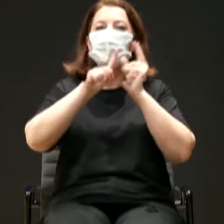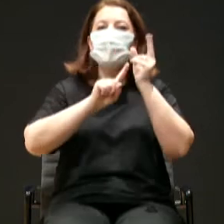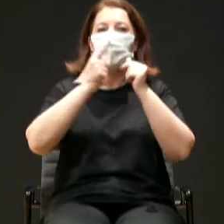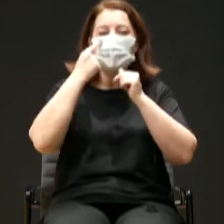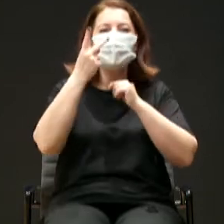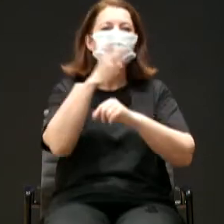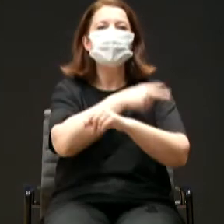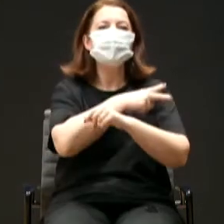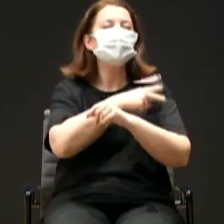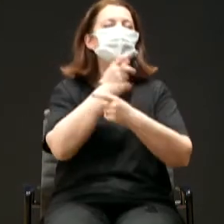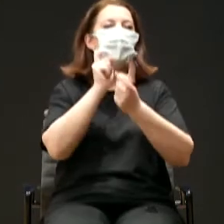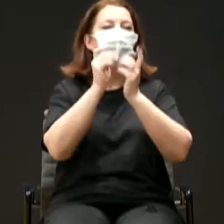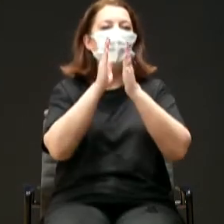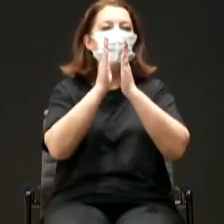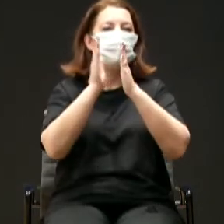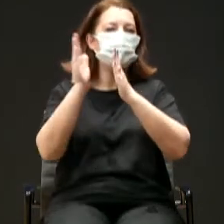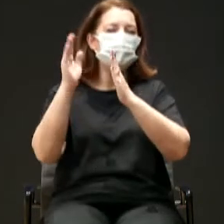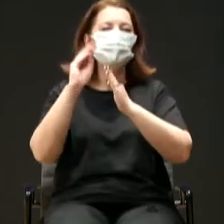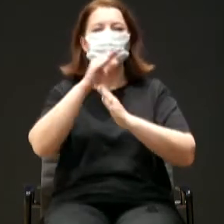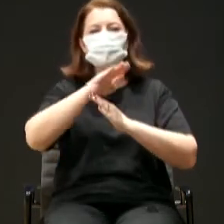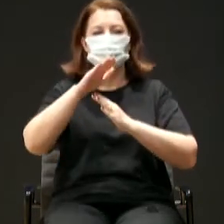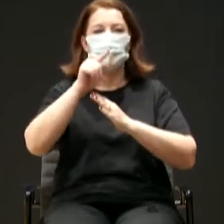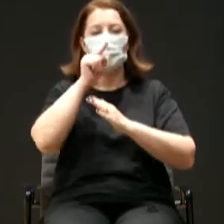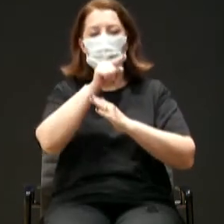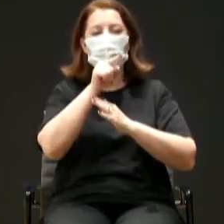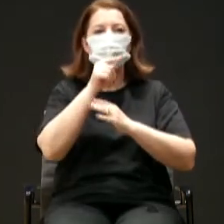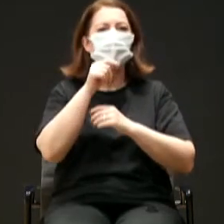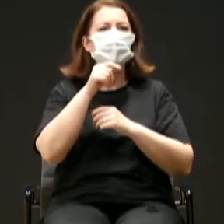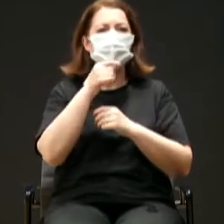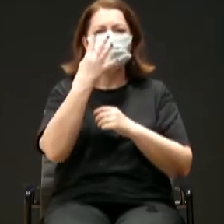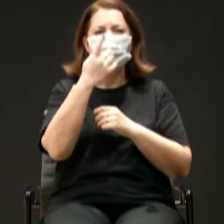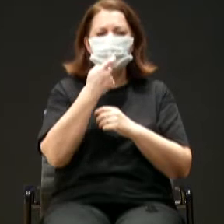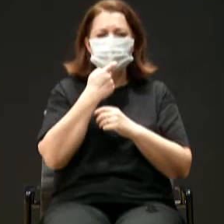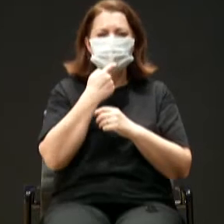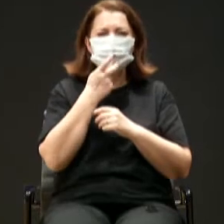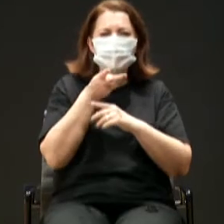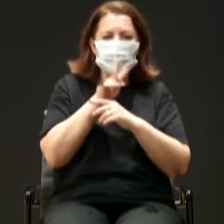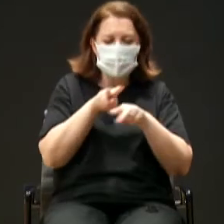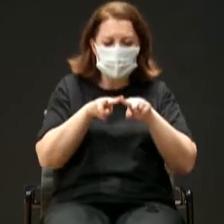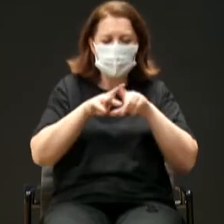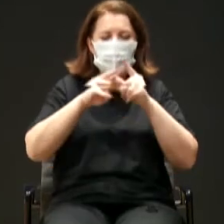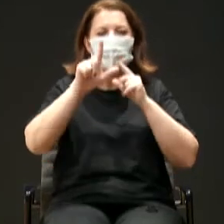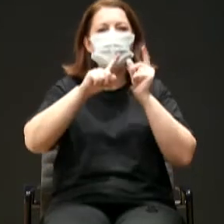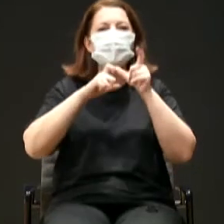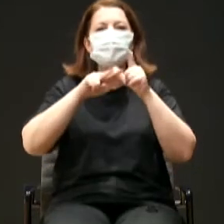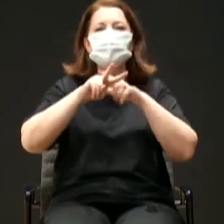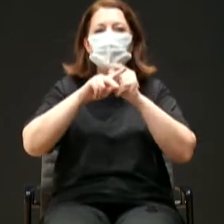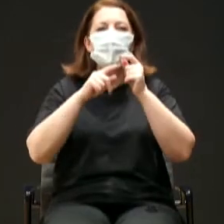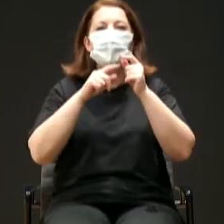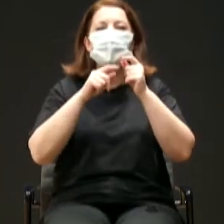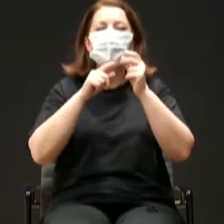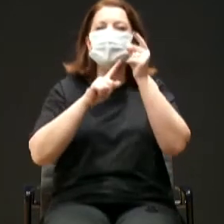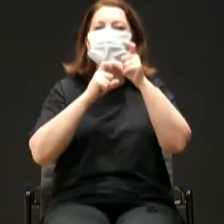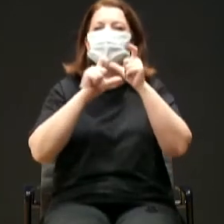ilçemize kazandırmış bulunmaktayız. Maalesef 4 yaşında aramızdan ayrılan Melisa İşleyen evladımızın adını yaşatacağımız